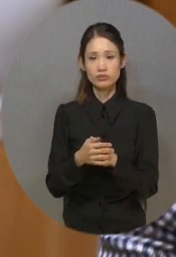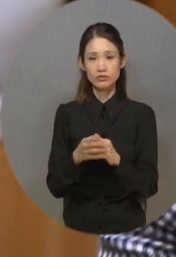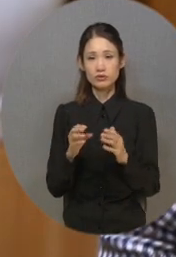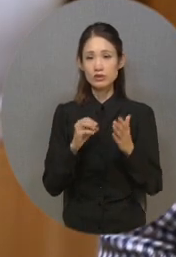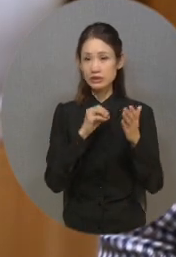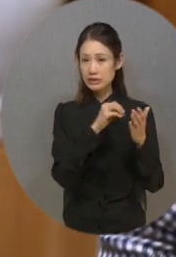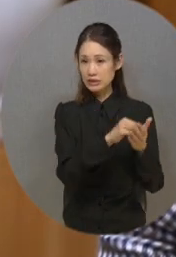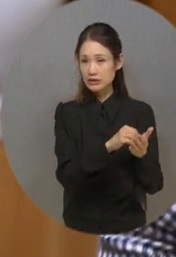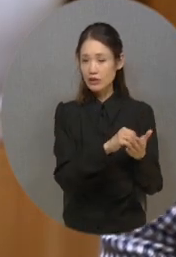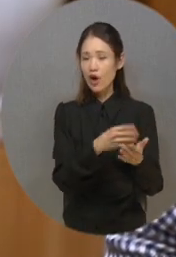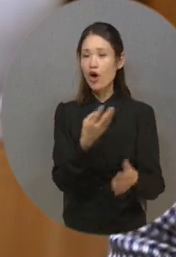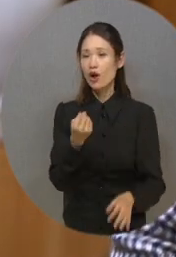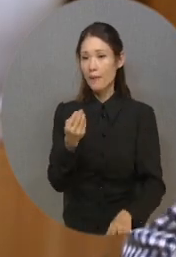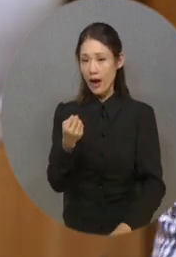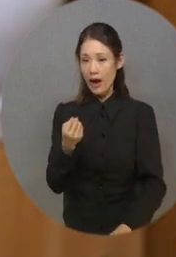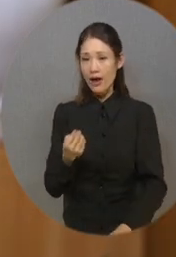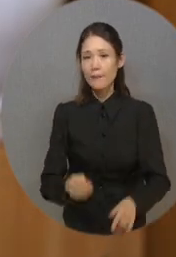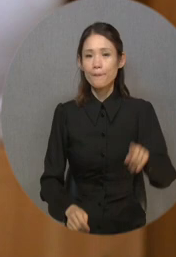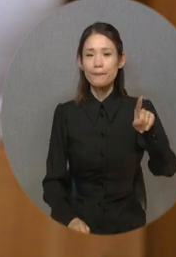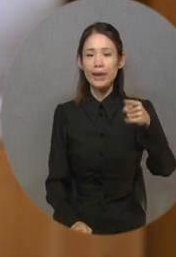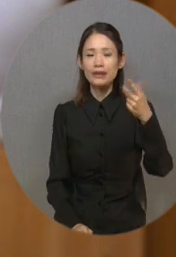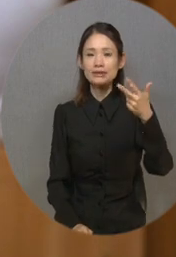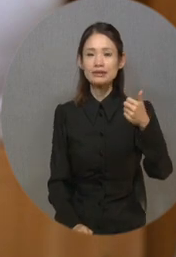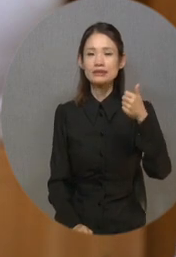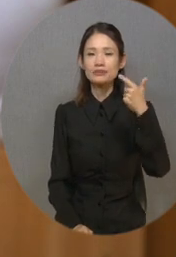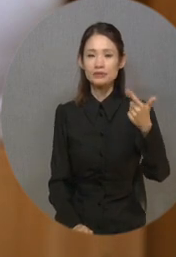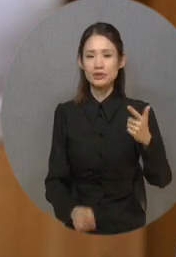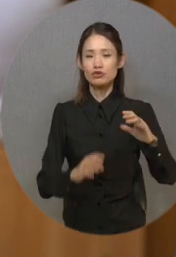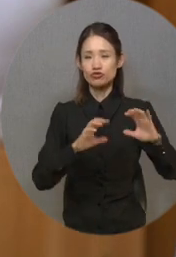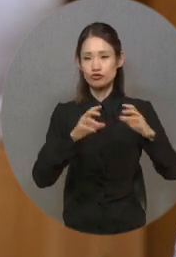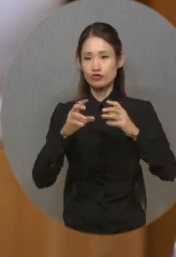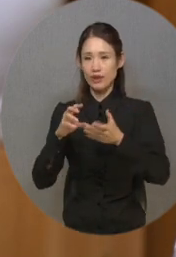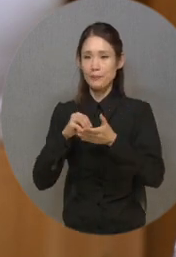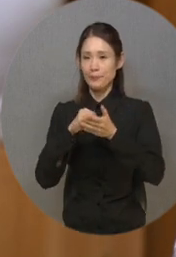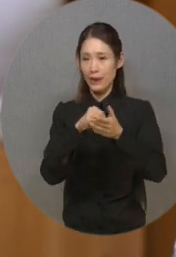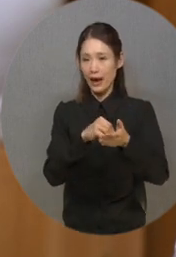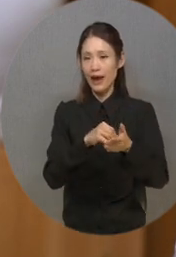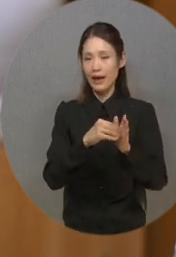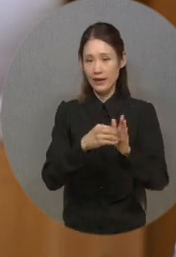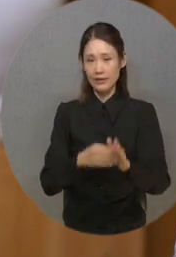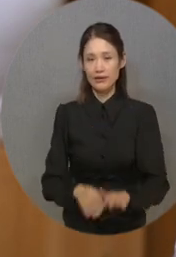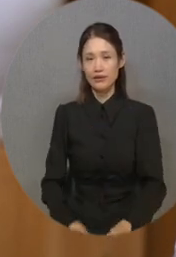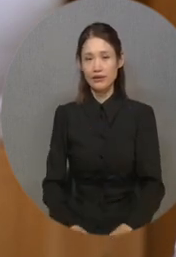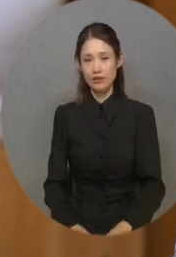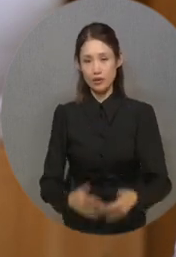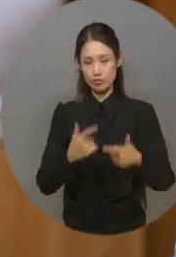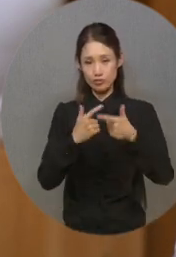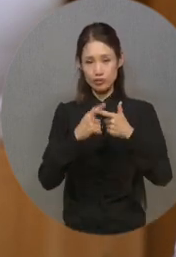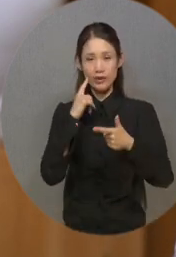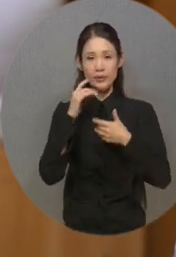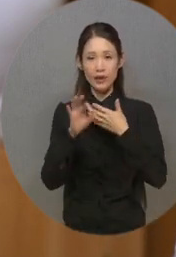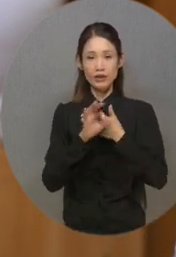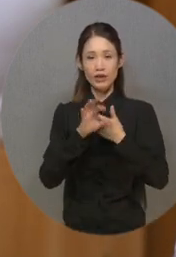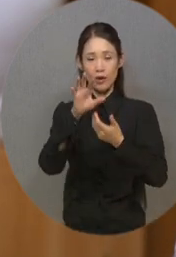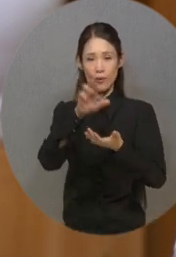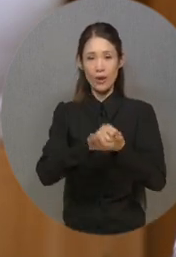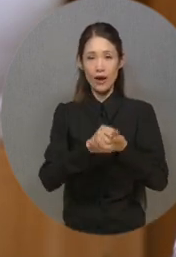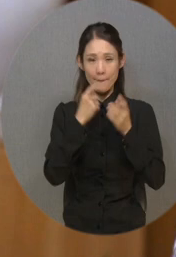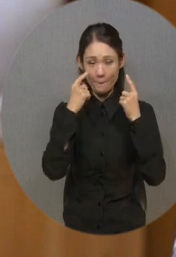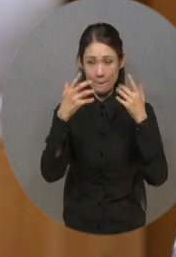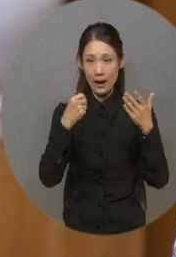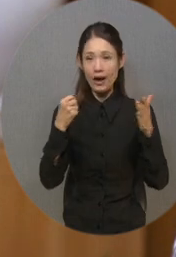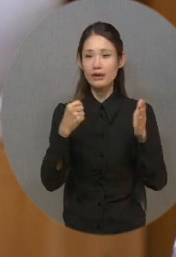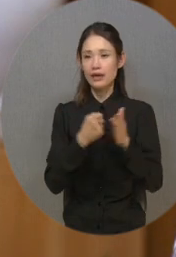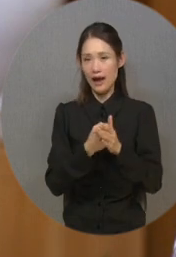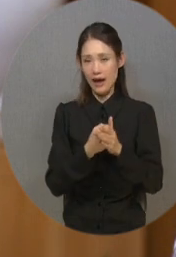회원이 171개 국가로 가입됐는데 거기가 비밀 투표를 합니다. 거기서 부산이 만일에 유치를 확정을 짓게 되면 전